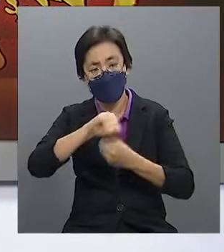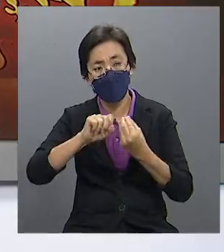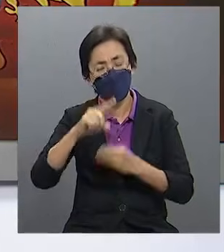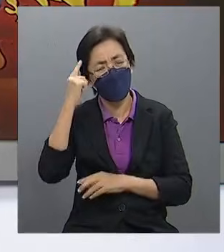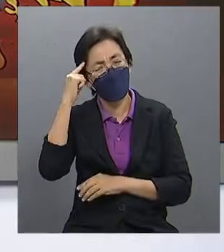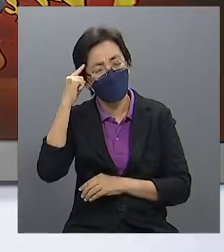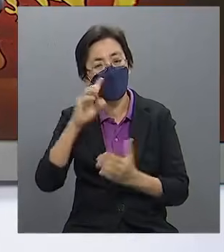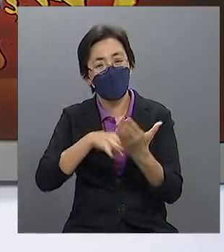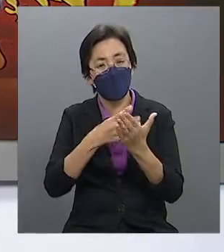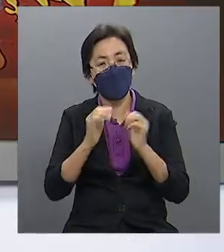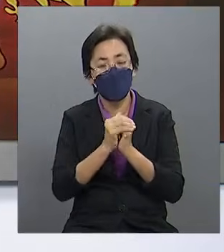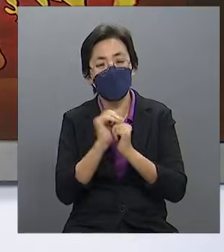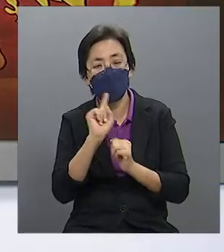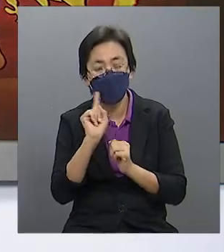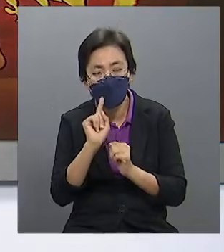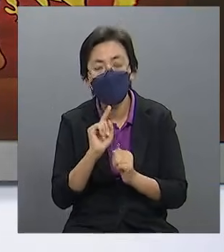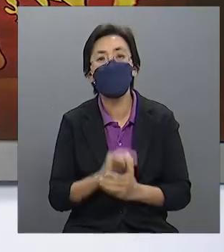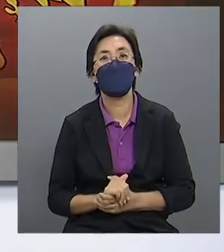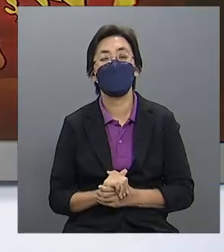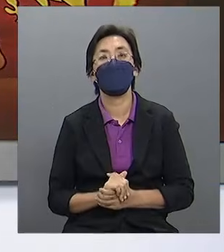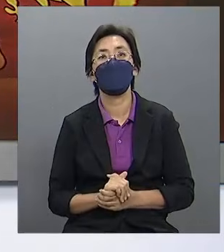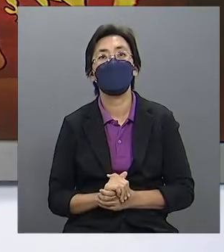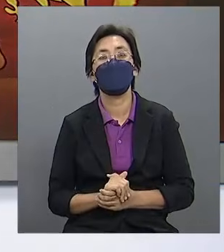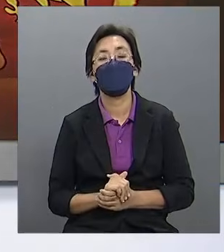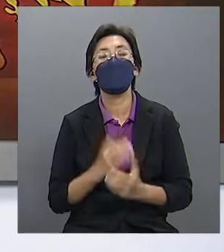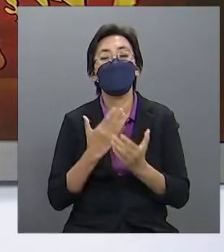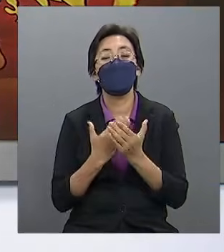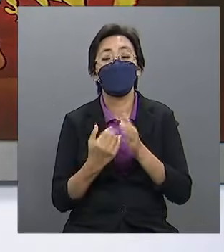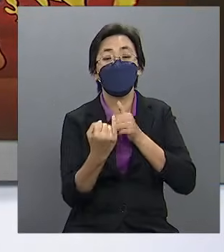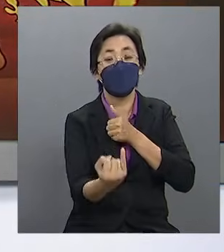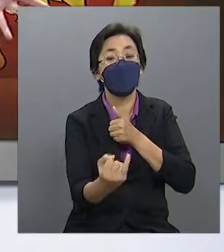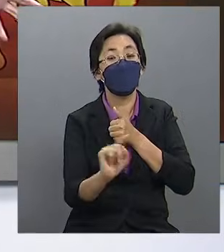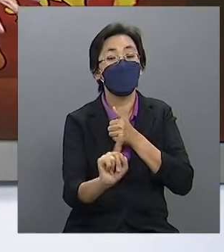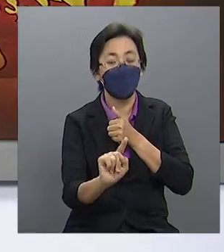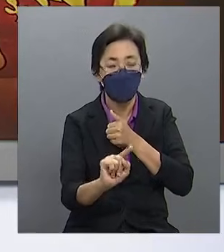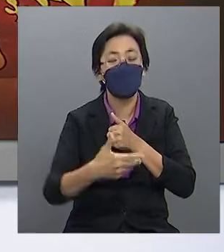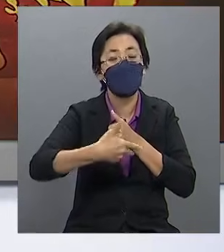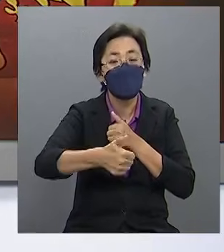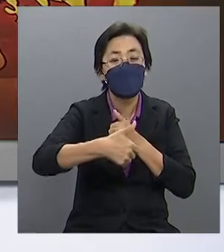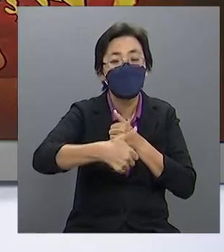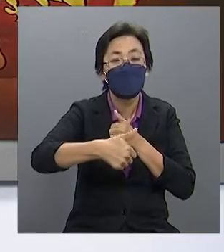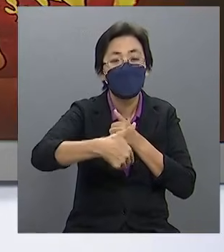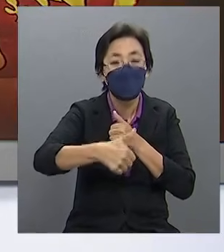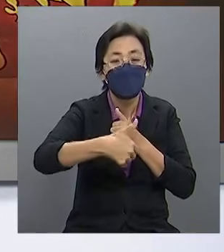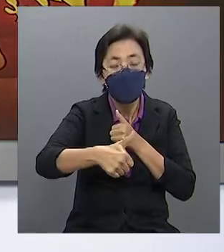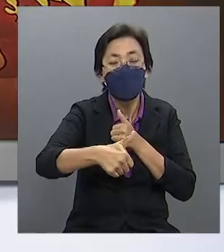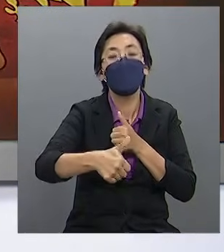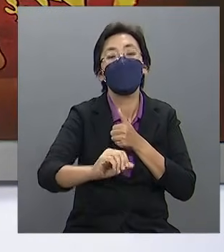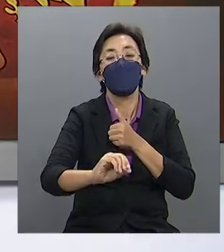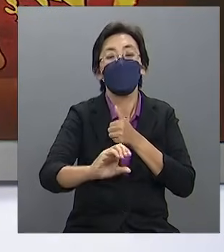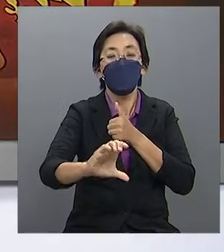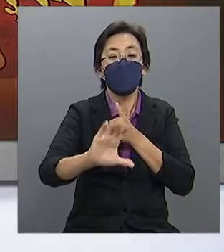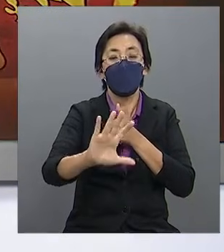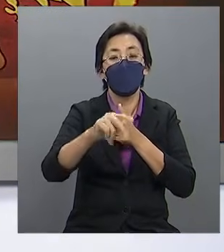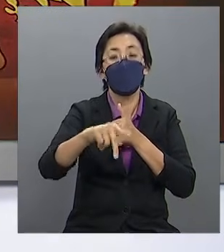คือการทูตแบบกับดักหนี้ค่ะโดยแต่ว่าไม่ว่าการกู้เนี่ยจะไปกู้ใครศรีลังกาจะกู้เท่าไ